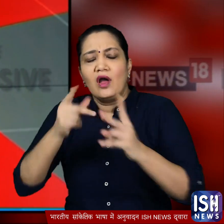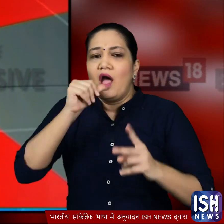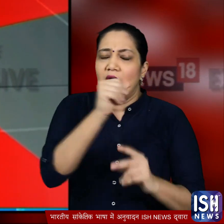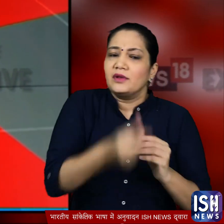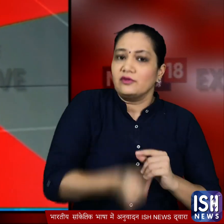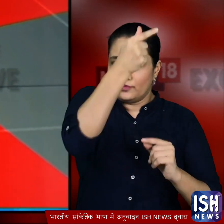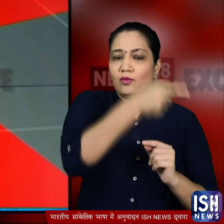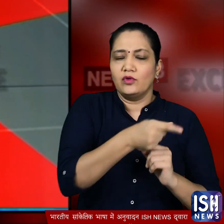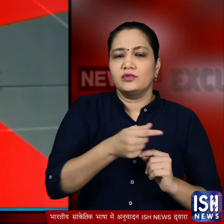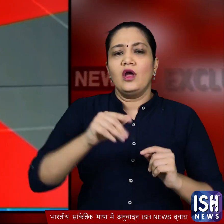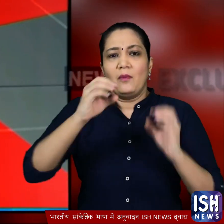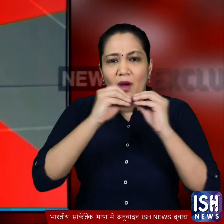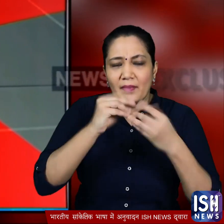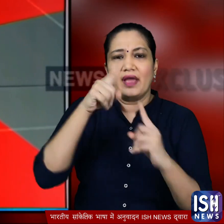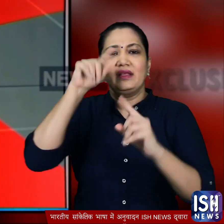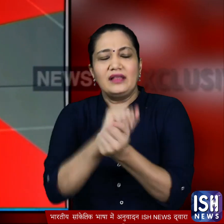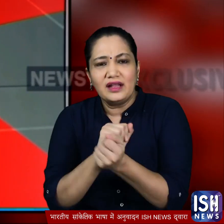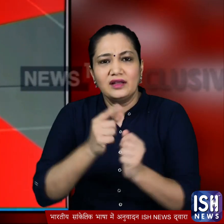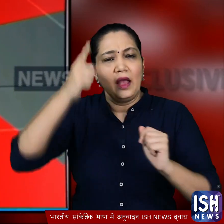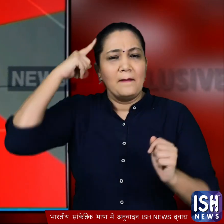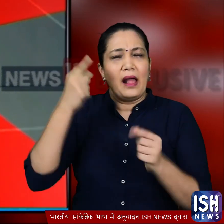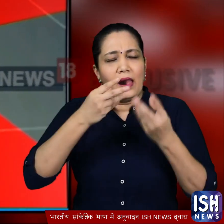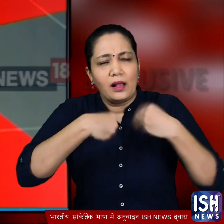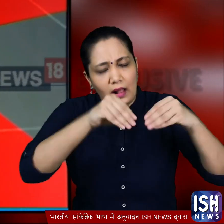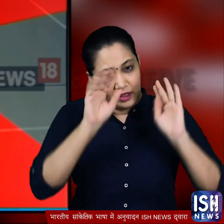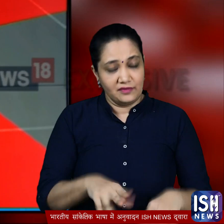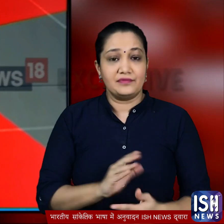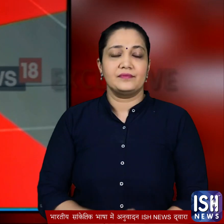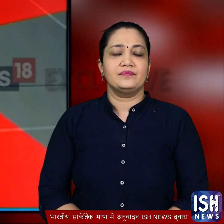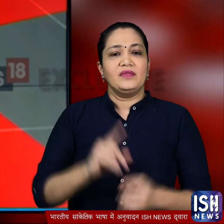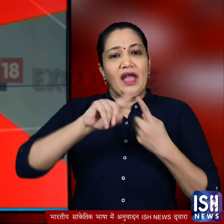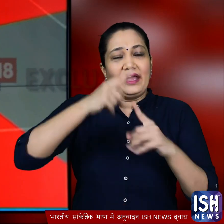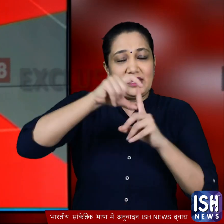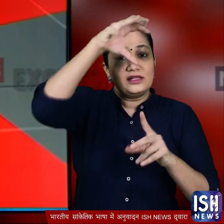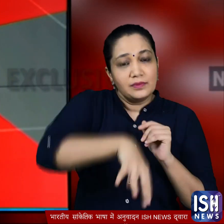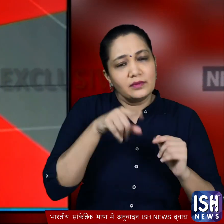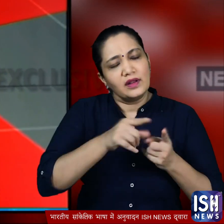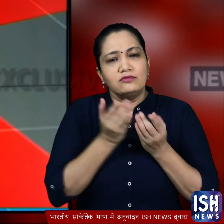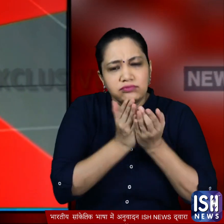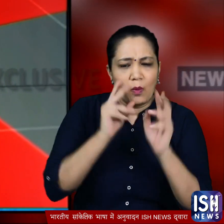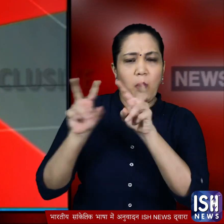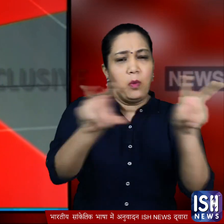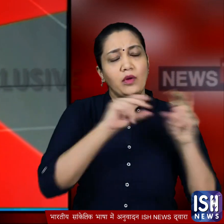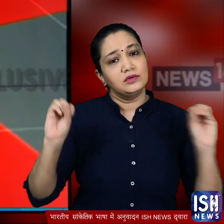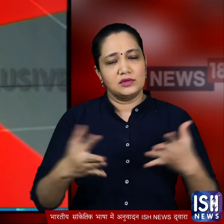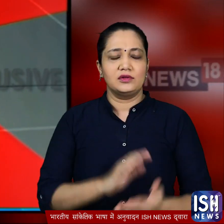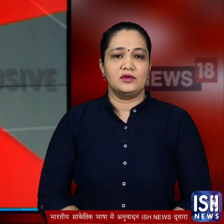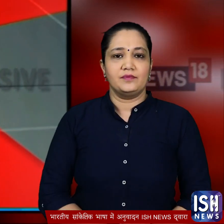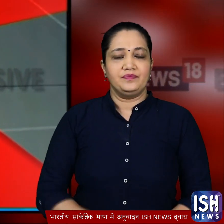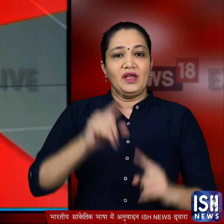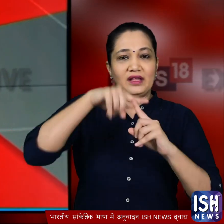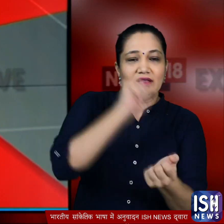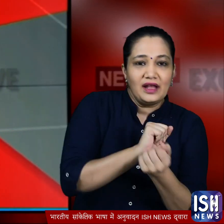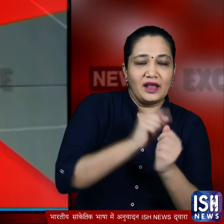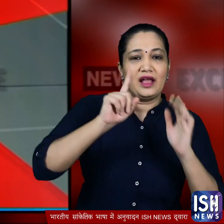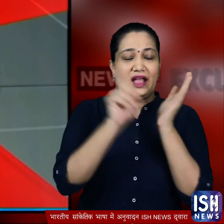है और इसीलिए मुंबई और ठाणे जैसे शहरों में शराब की तस्करी तेज हुई। तो आबकारी विभाग के अफसरों ने समंदर की निगरानी शुरू की, जिसके लिए ठाणे